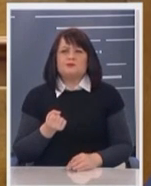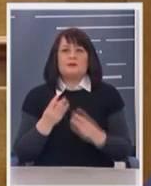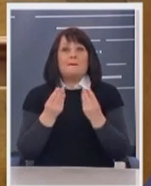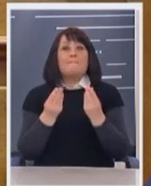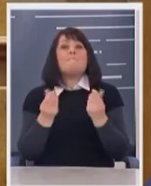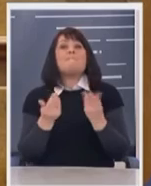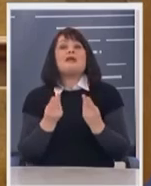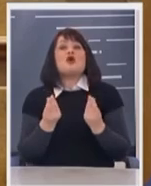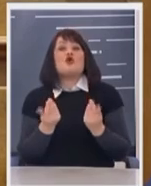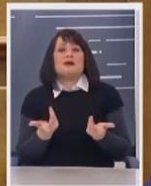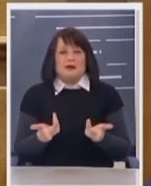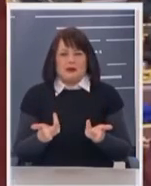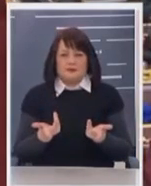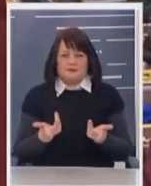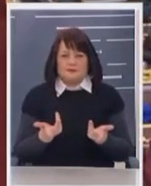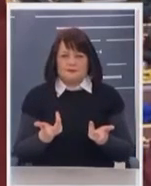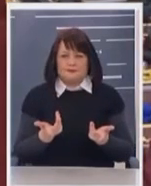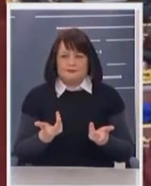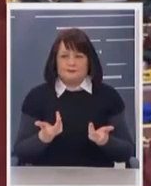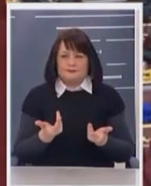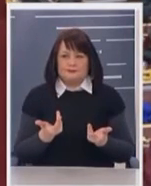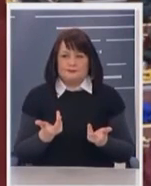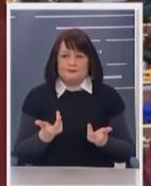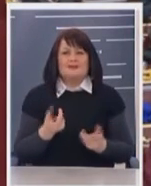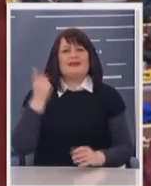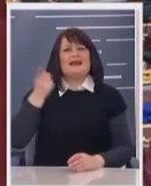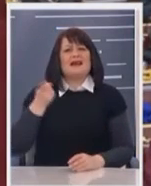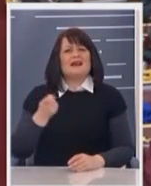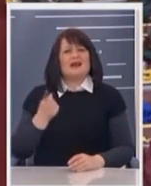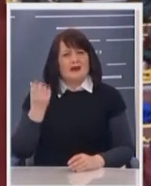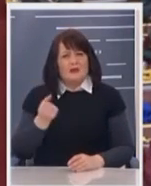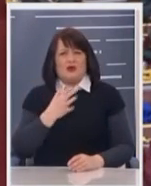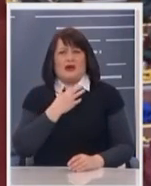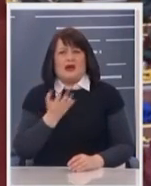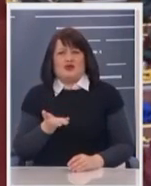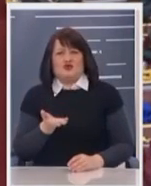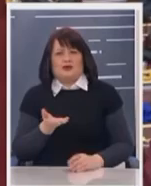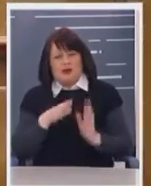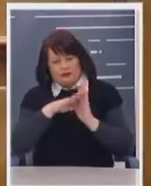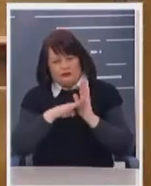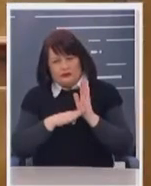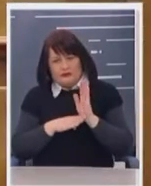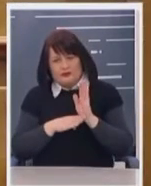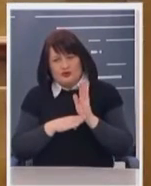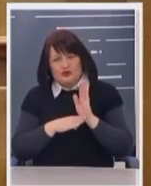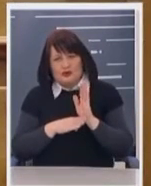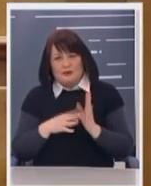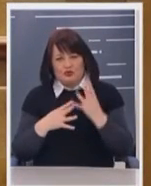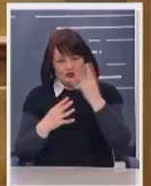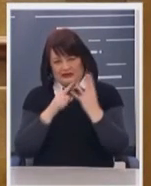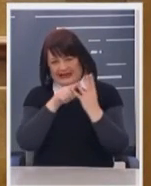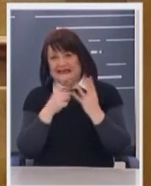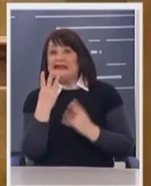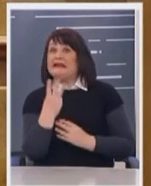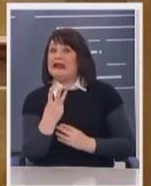ποιότητα και τα κριτήρια τα οποία απαιτούνται πληρούνται απολύτως. 3 στους 4 νέους